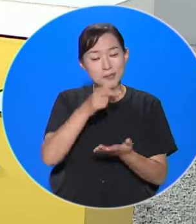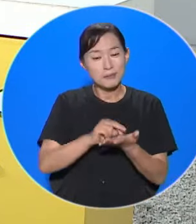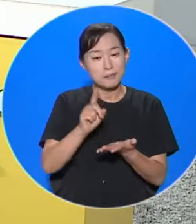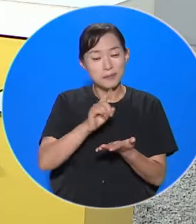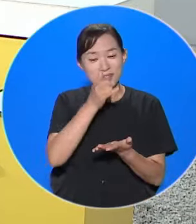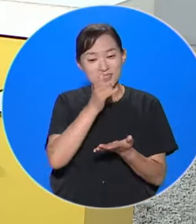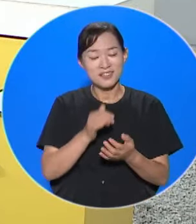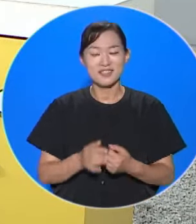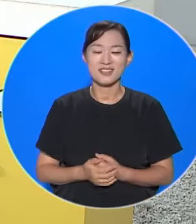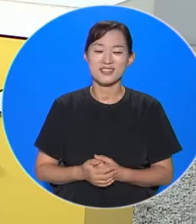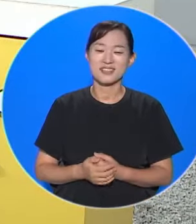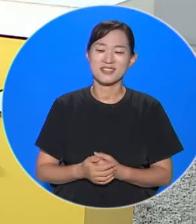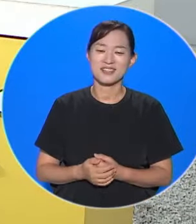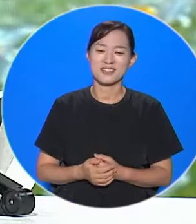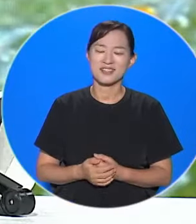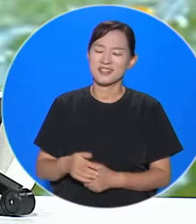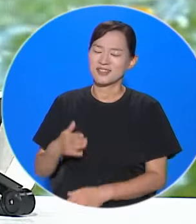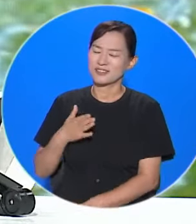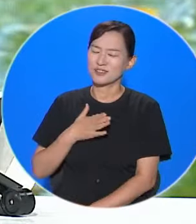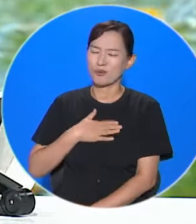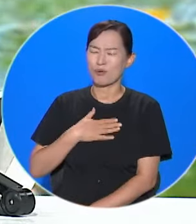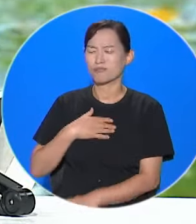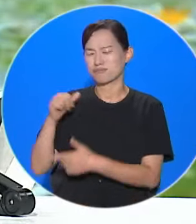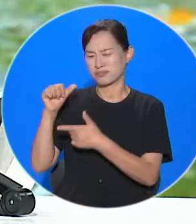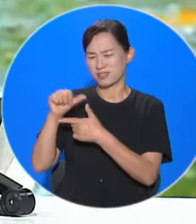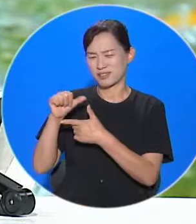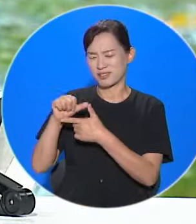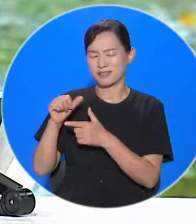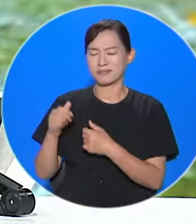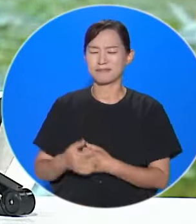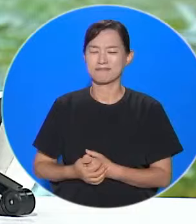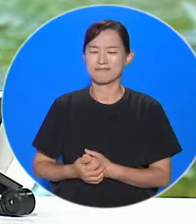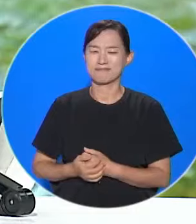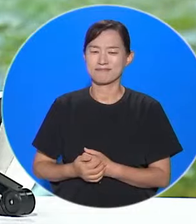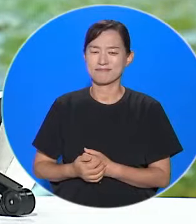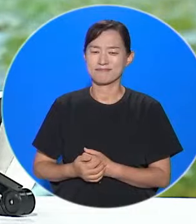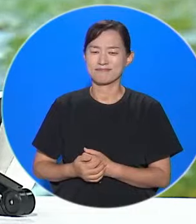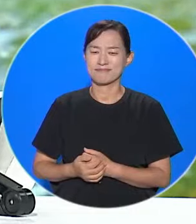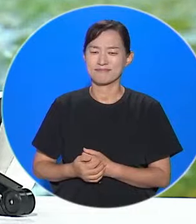있을까요? 저희 큰아들이요. 네.